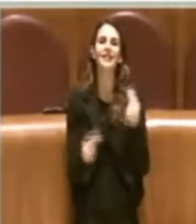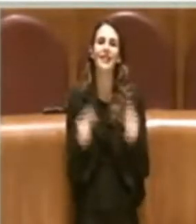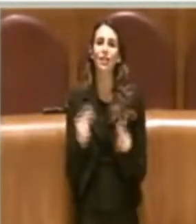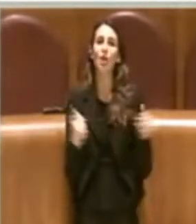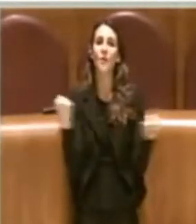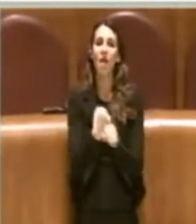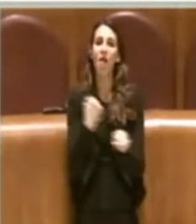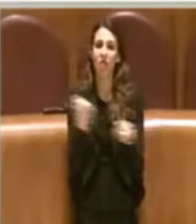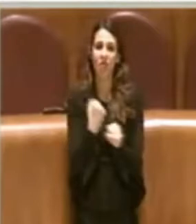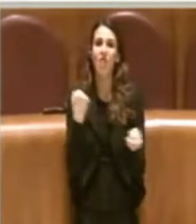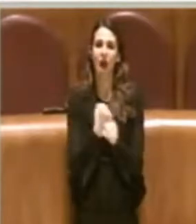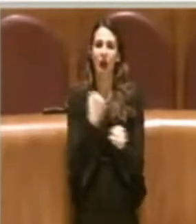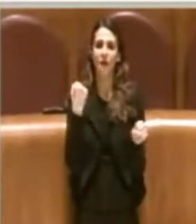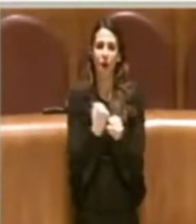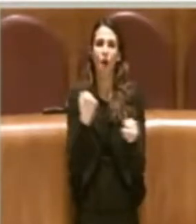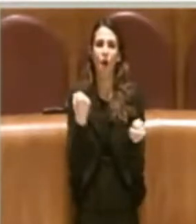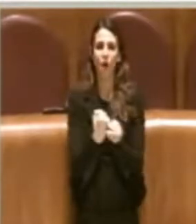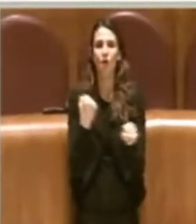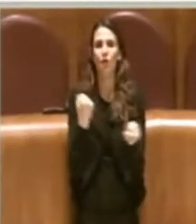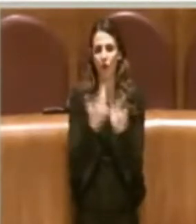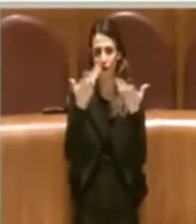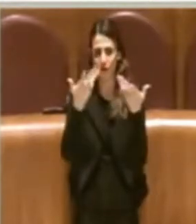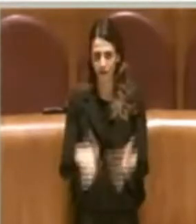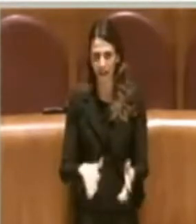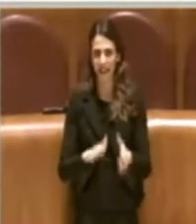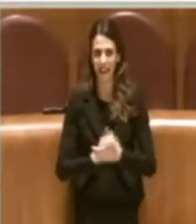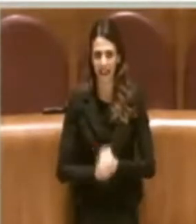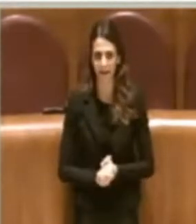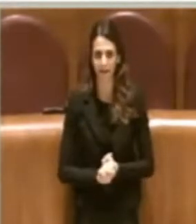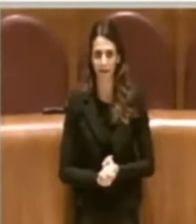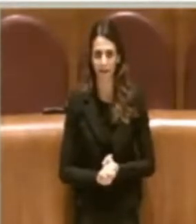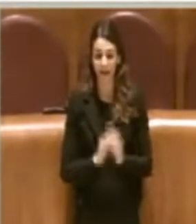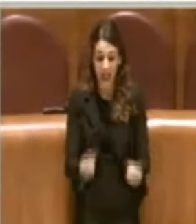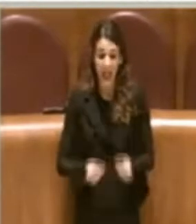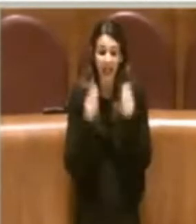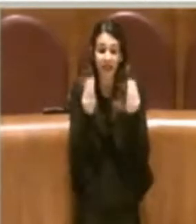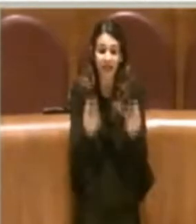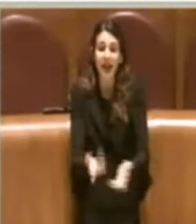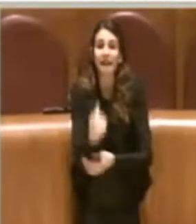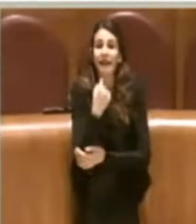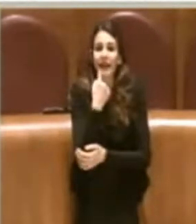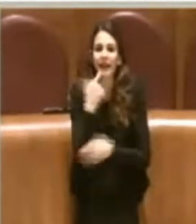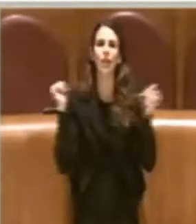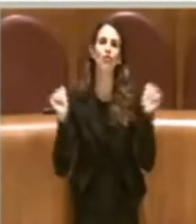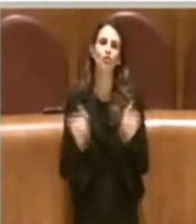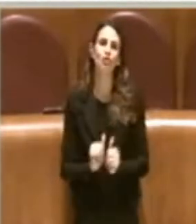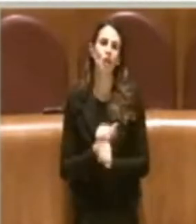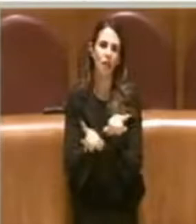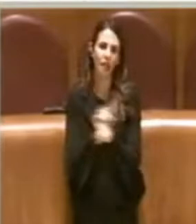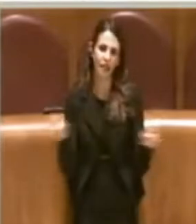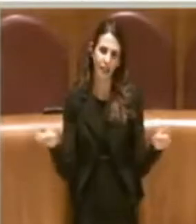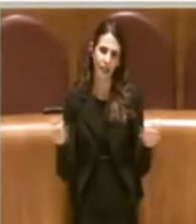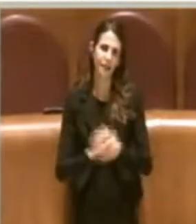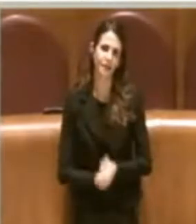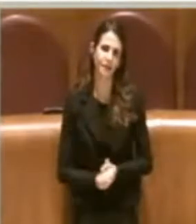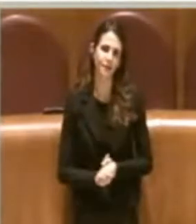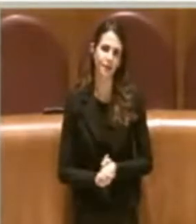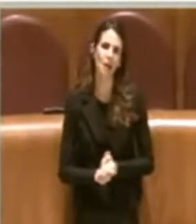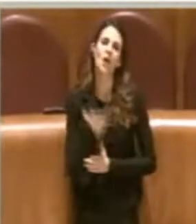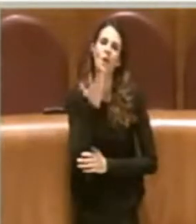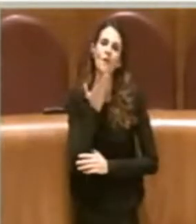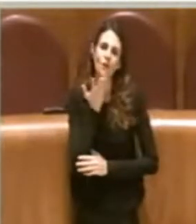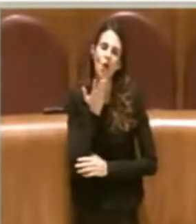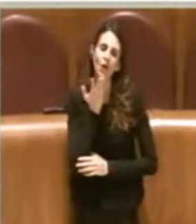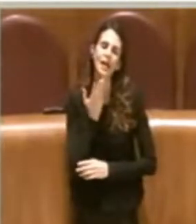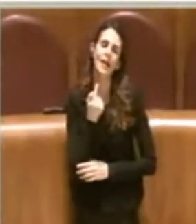opere e darle quindi giustamente ai cittadini. Quindi mi toccava fare questa